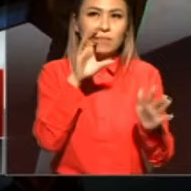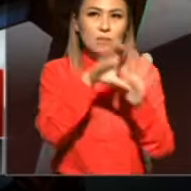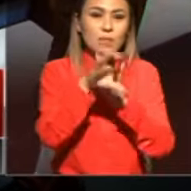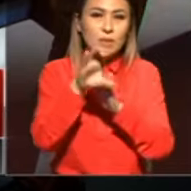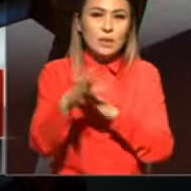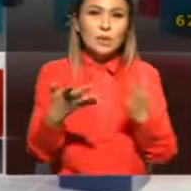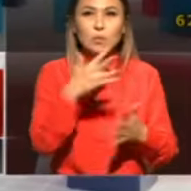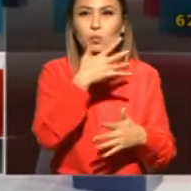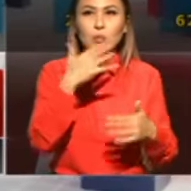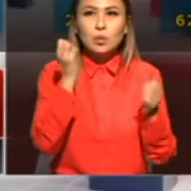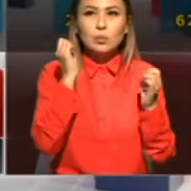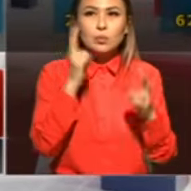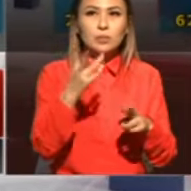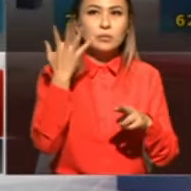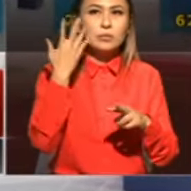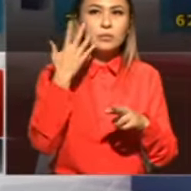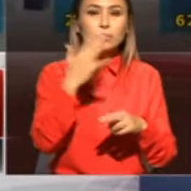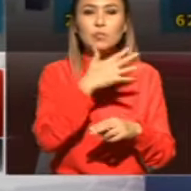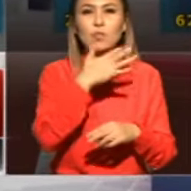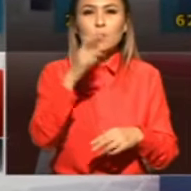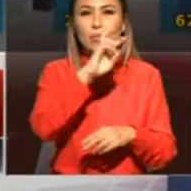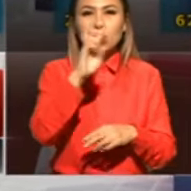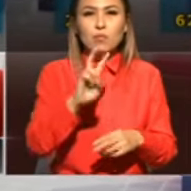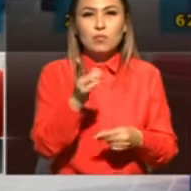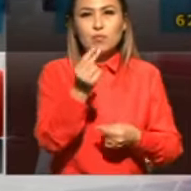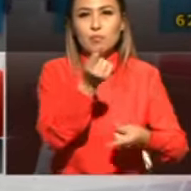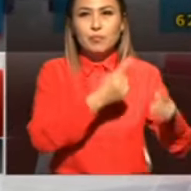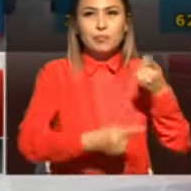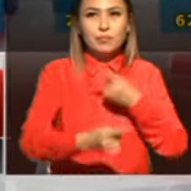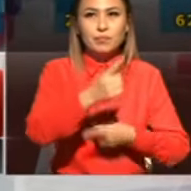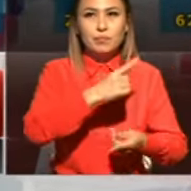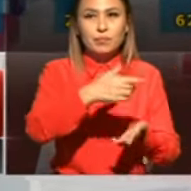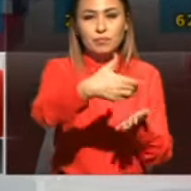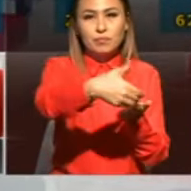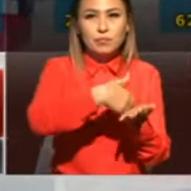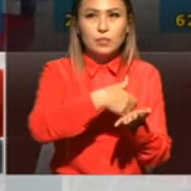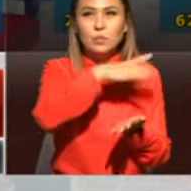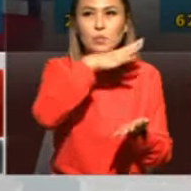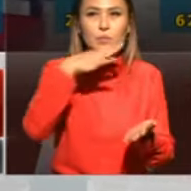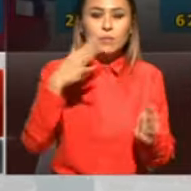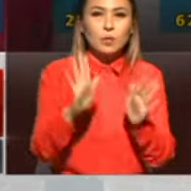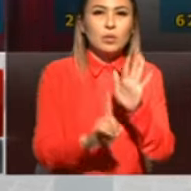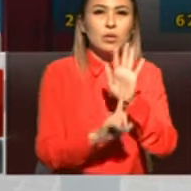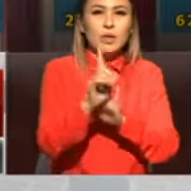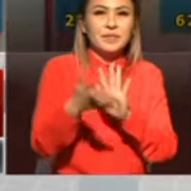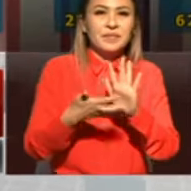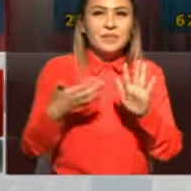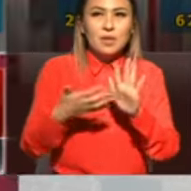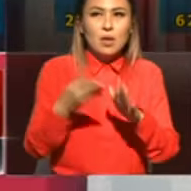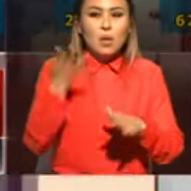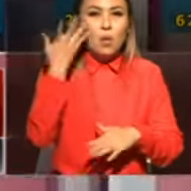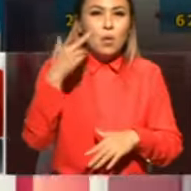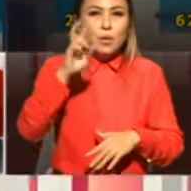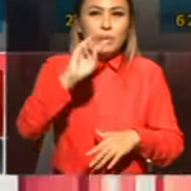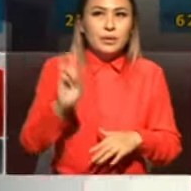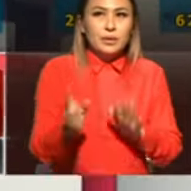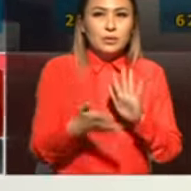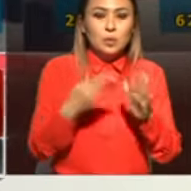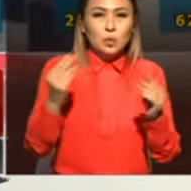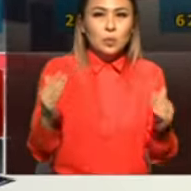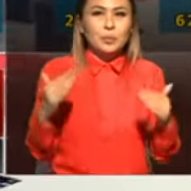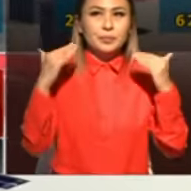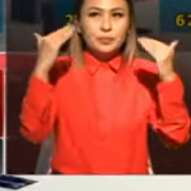болса, ол қауіпті. Өйткені шыққан кезде ол үлкен доллармен қайтадан сыртқа шығып кетеді. Бір мемлекеттің ішінде доллар жетіспеушілігі пайда болады. Доллар жетіспеушілігі пайда болғаннан кейін доллар